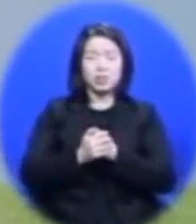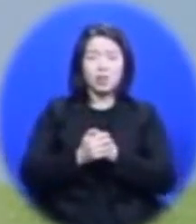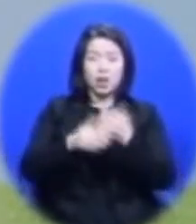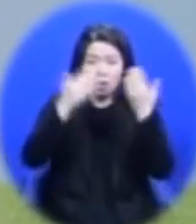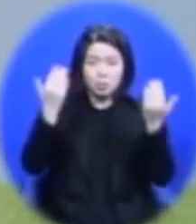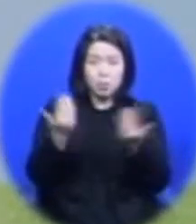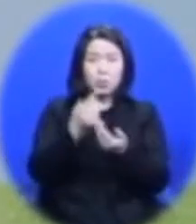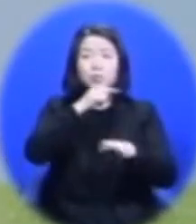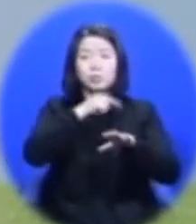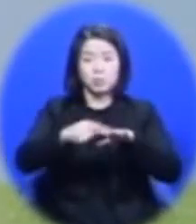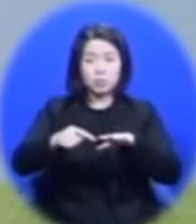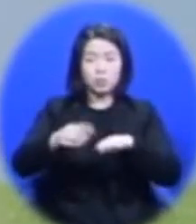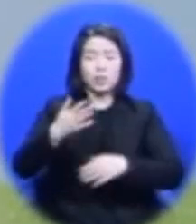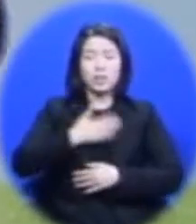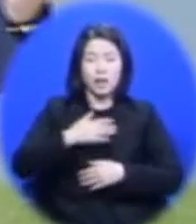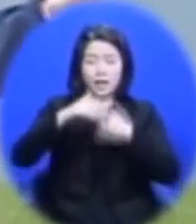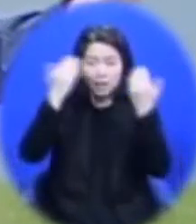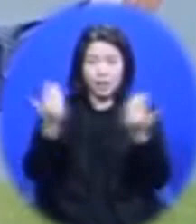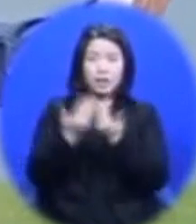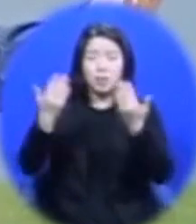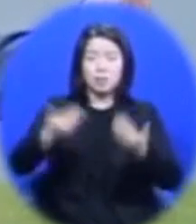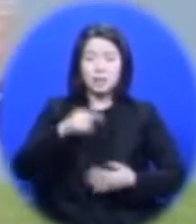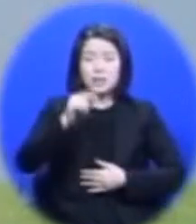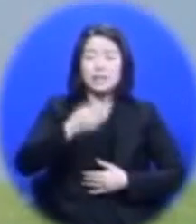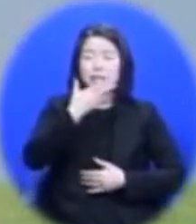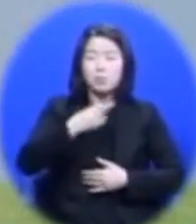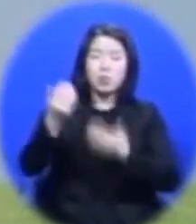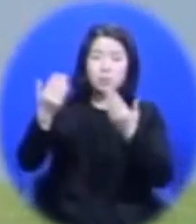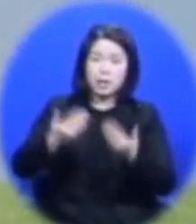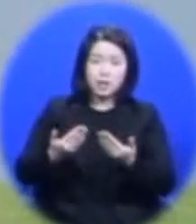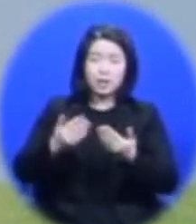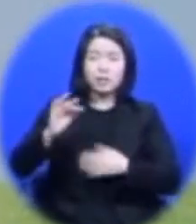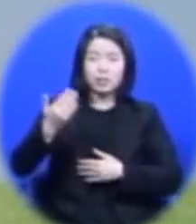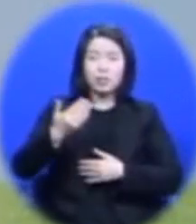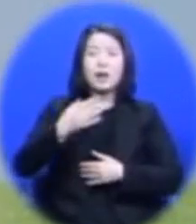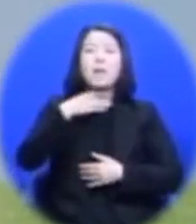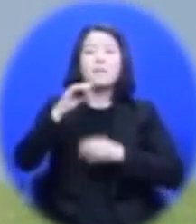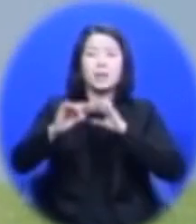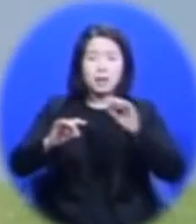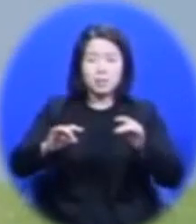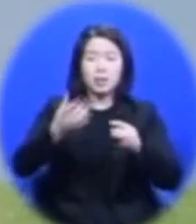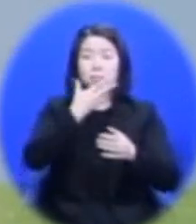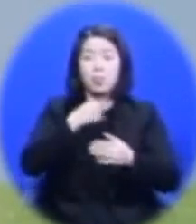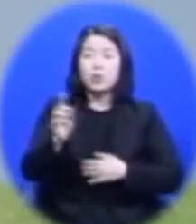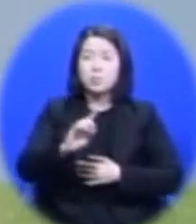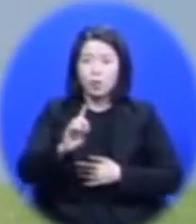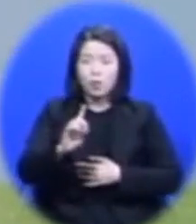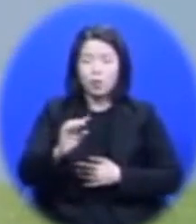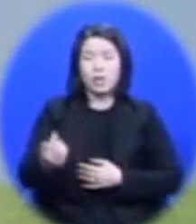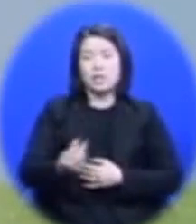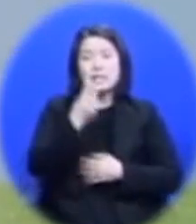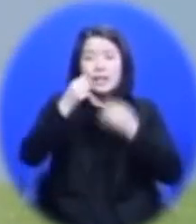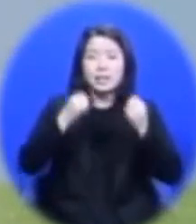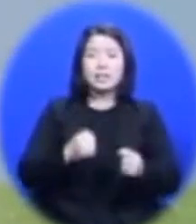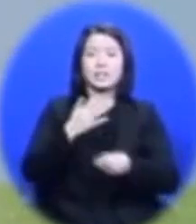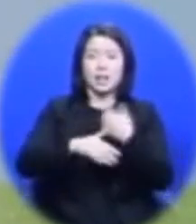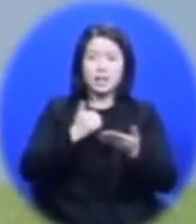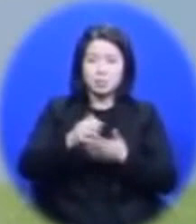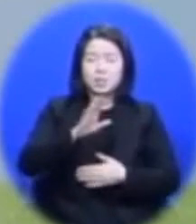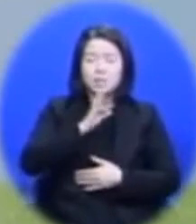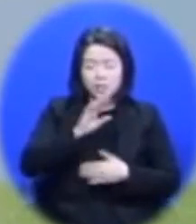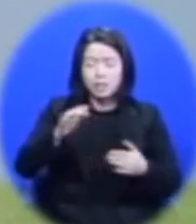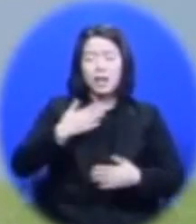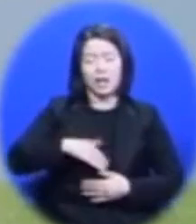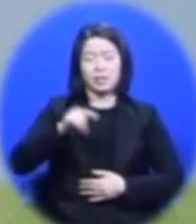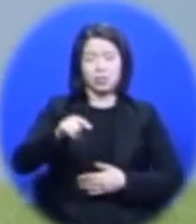모든 민족이 다 내가 받은 이 복을 받게 되기를 이 갈망하는 이 복이 뭐죠? 살아계신 하나님을 내가 진짜 아는